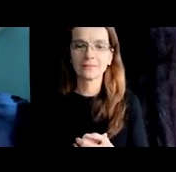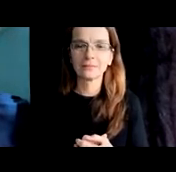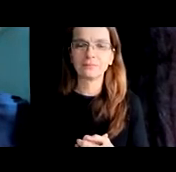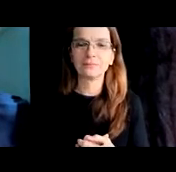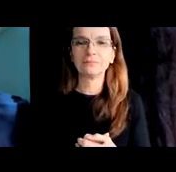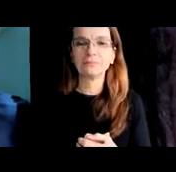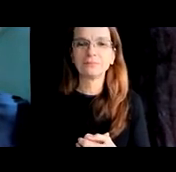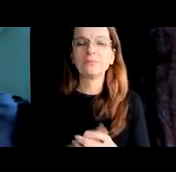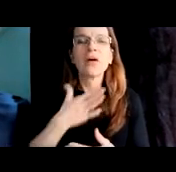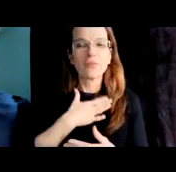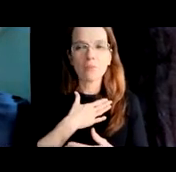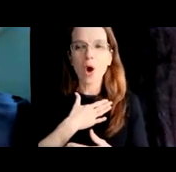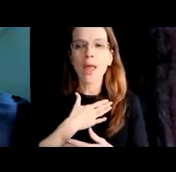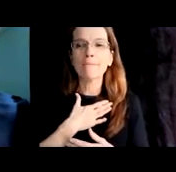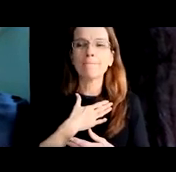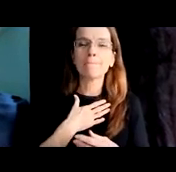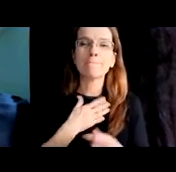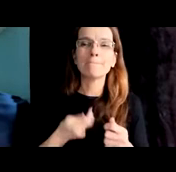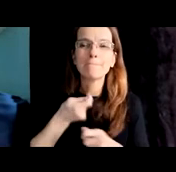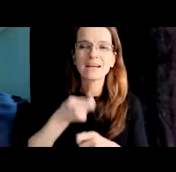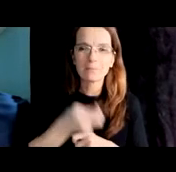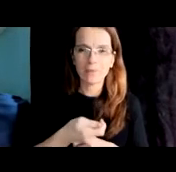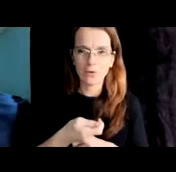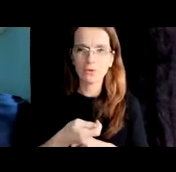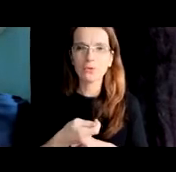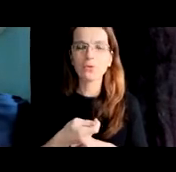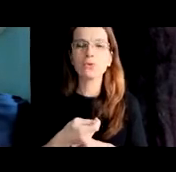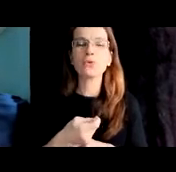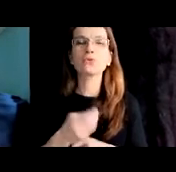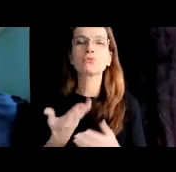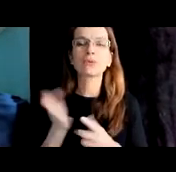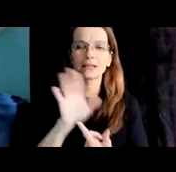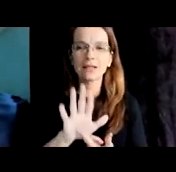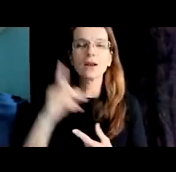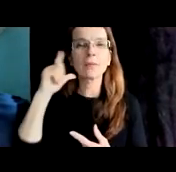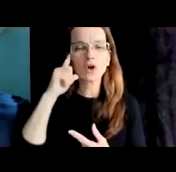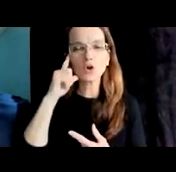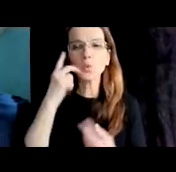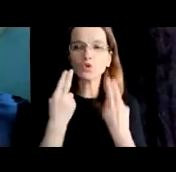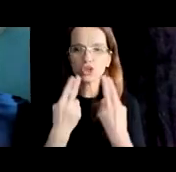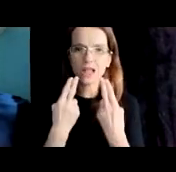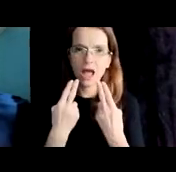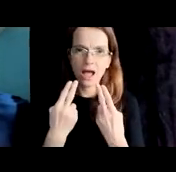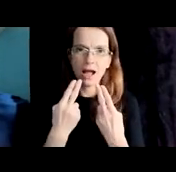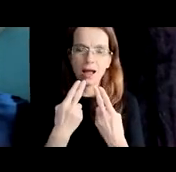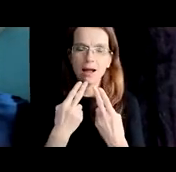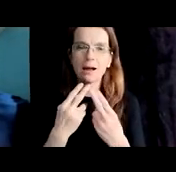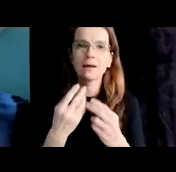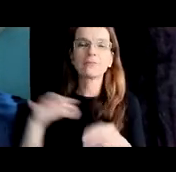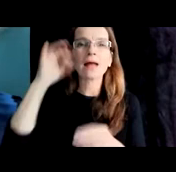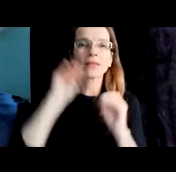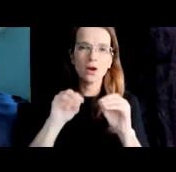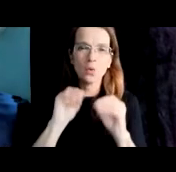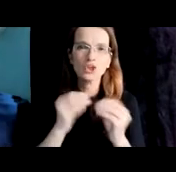Ja, v mojem prispevku so predstavljena ključna andragoška izhodišča, in sicer zato, da bi bolje